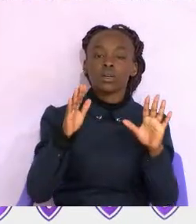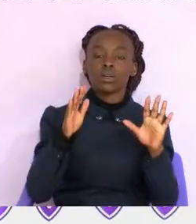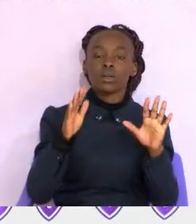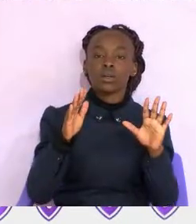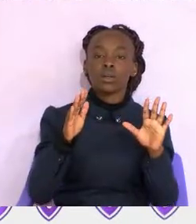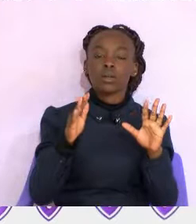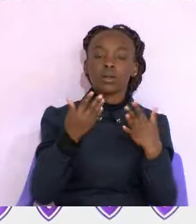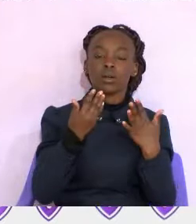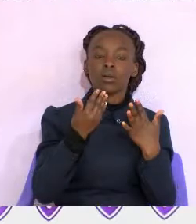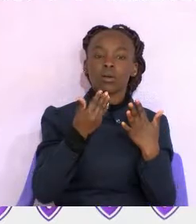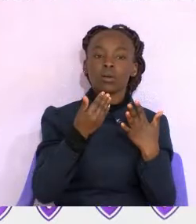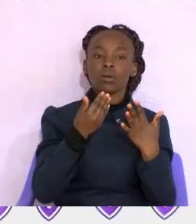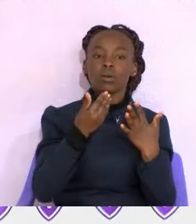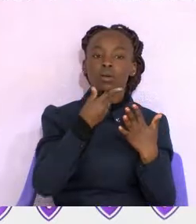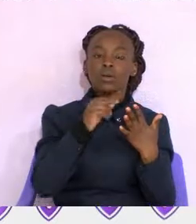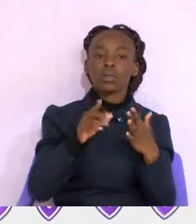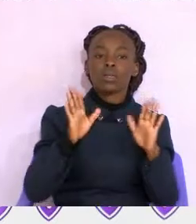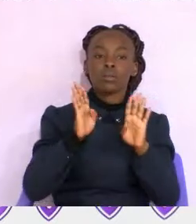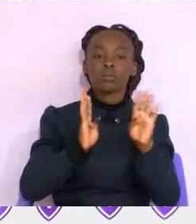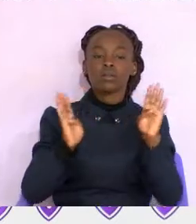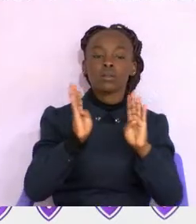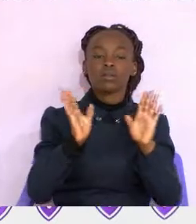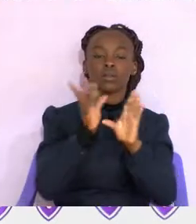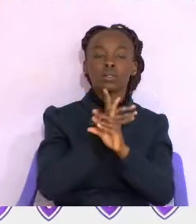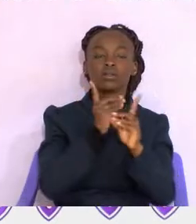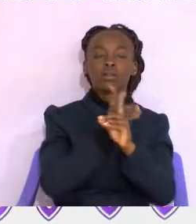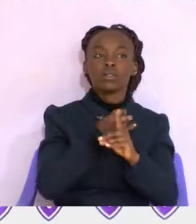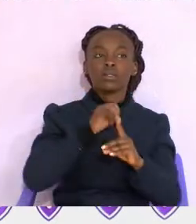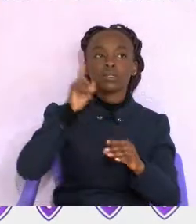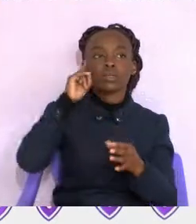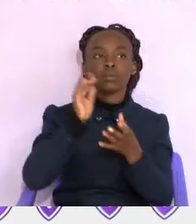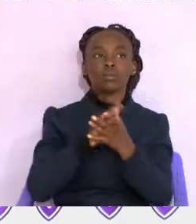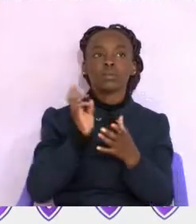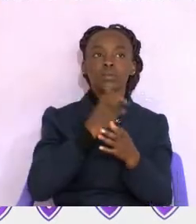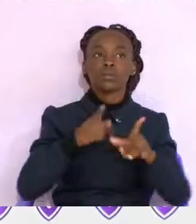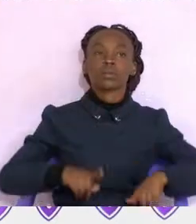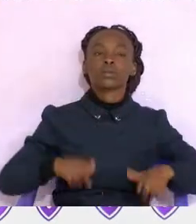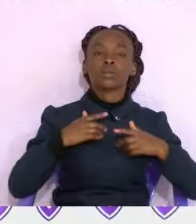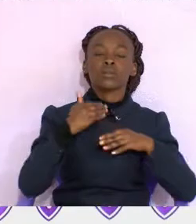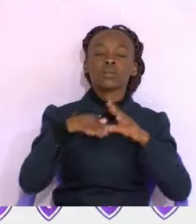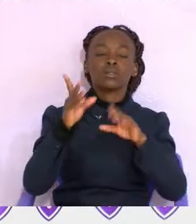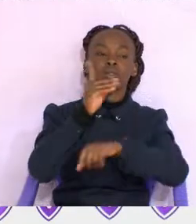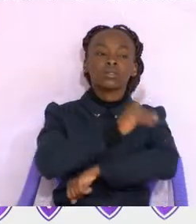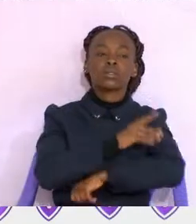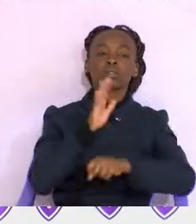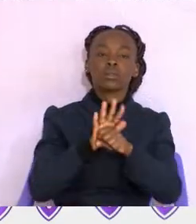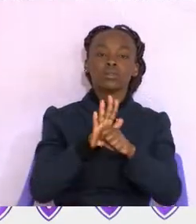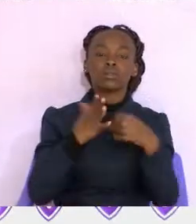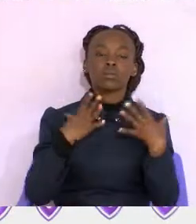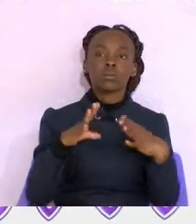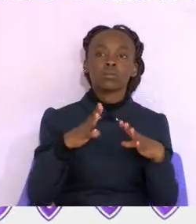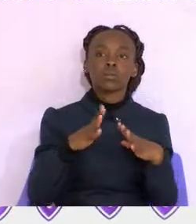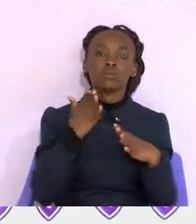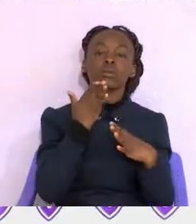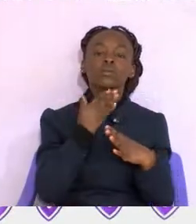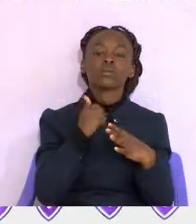yeye anabehave, wapendwa, ilikuwa tofauti. Na ninaamini tunaishi kwa masiku wengi wanatazamia na